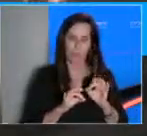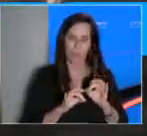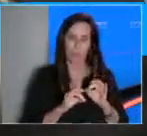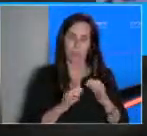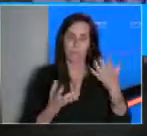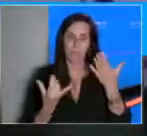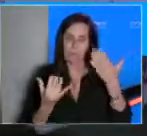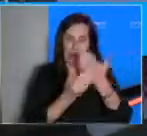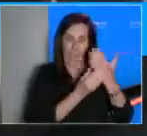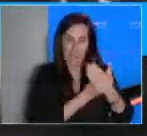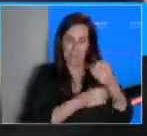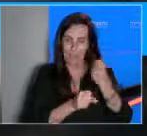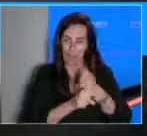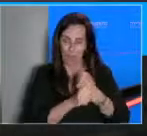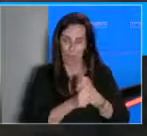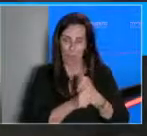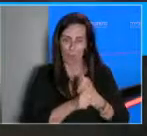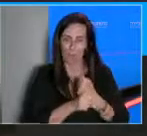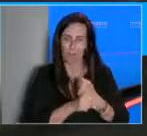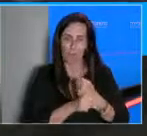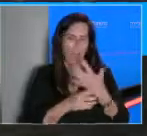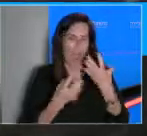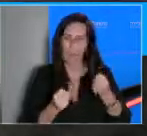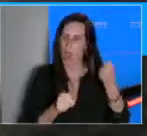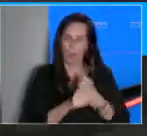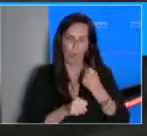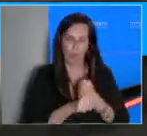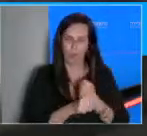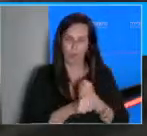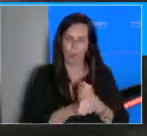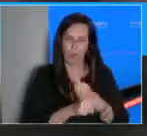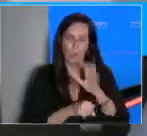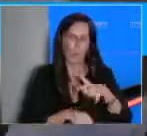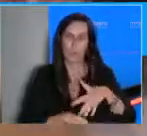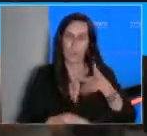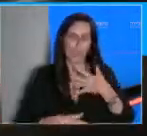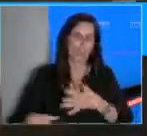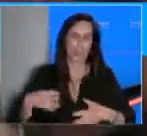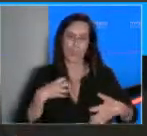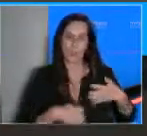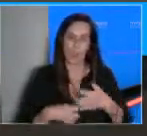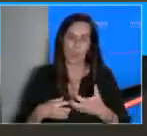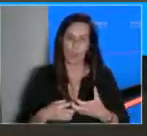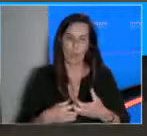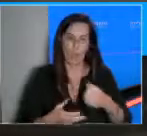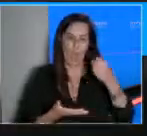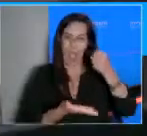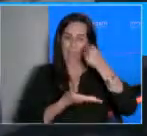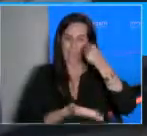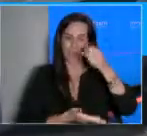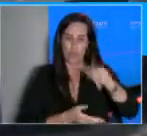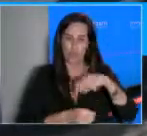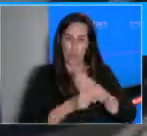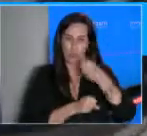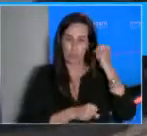וכמות התיקים, כמות העבודה והמעמסה בעבודה מביאה לתחושת תסכול. התקציבים שעומדים לרשות